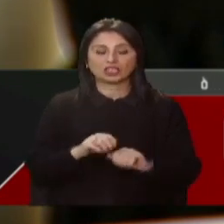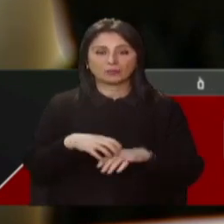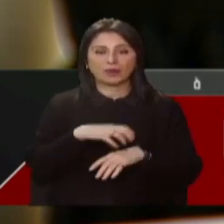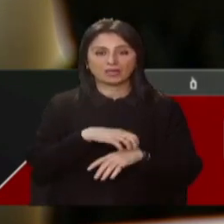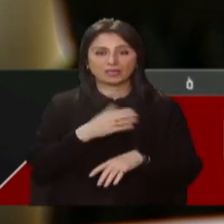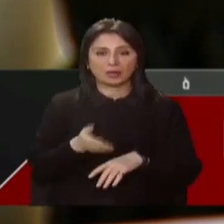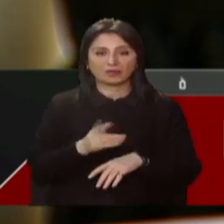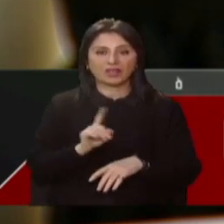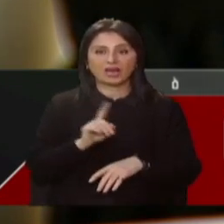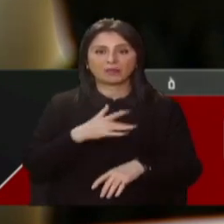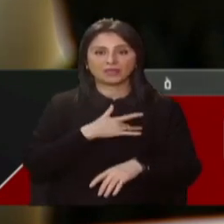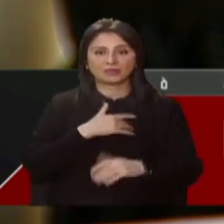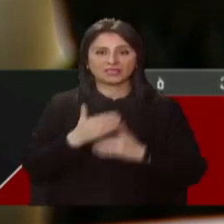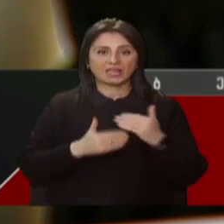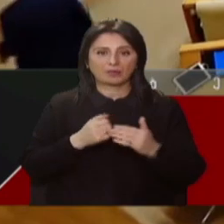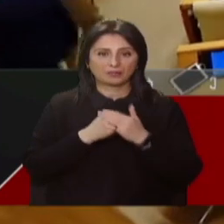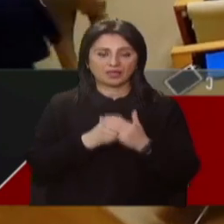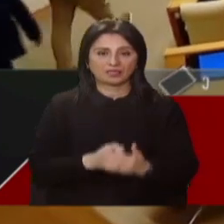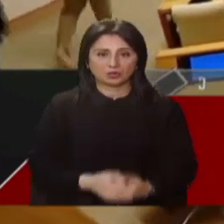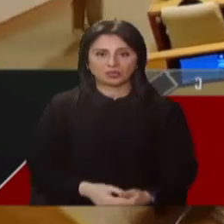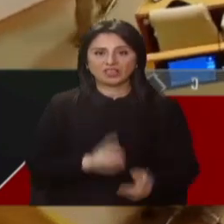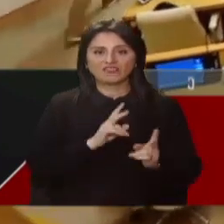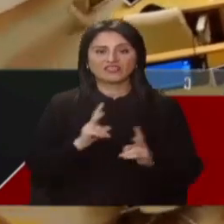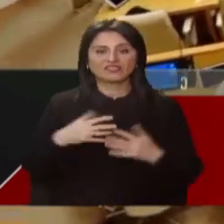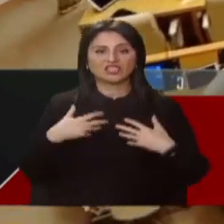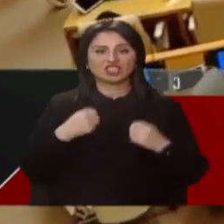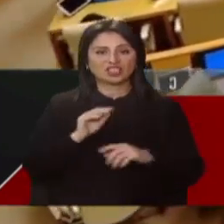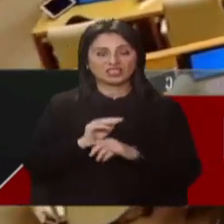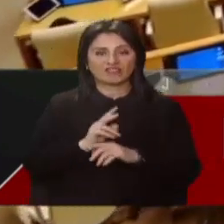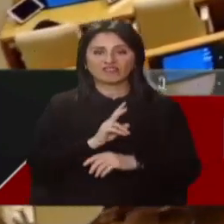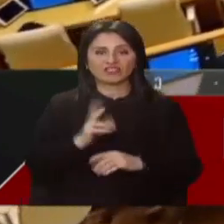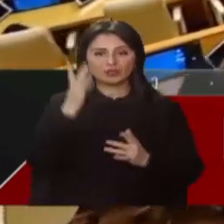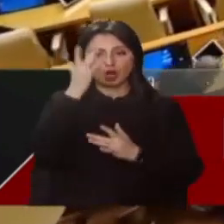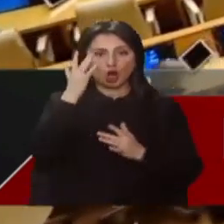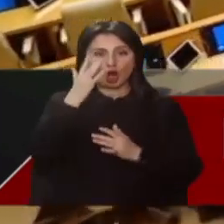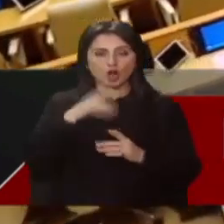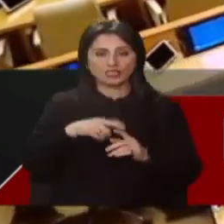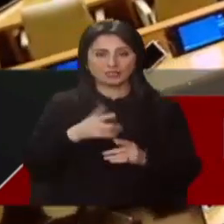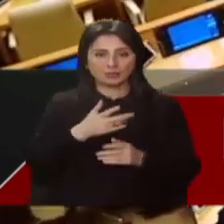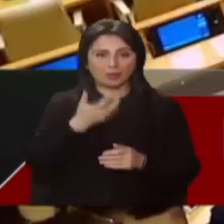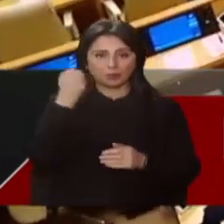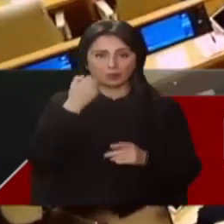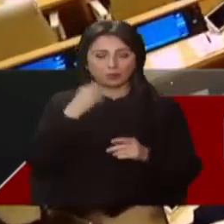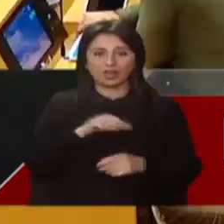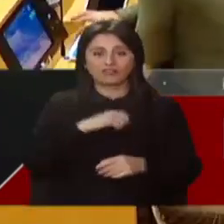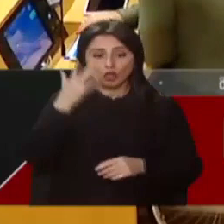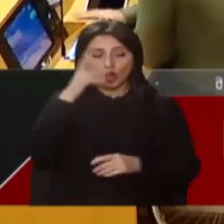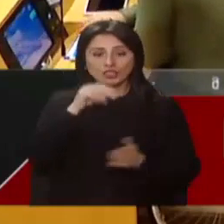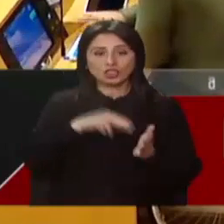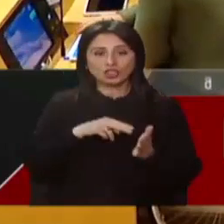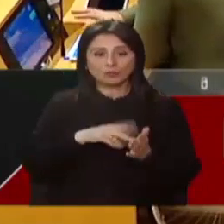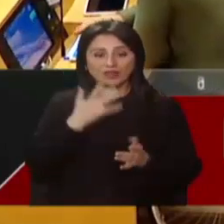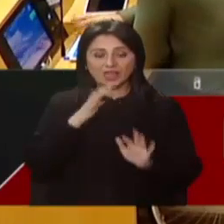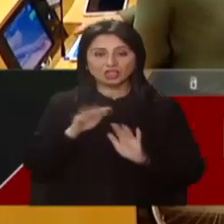პარტიამ რაიმე ტიპის წარმატებას მიაღწიოს. ვისთვის ჯანსაღი კრიტიკა, ვისთვის ოცნების წისქულზე წყლის დასხმა, აი თავად ოცნების შეფასებით